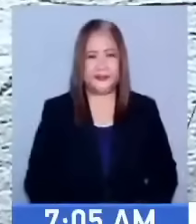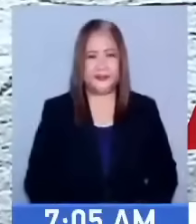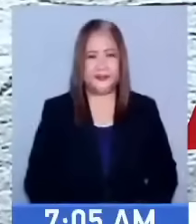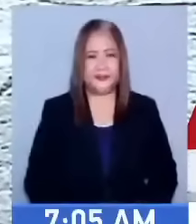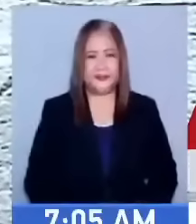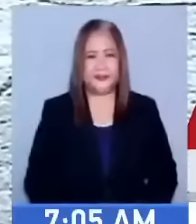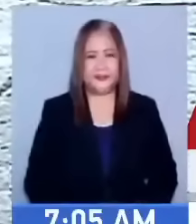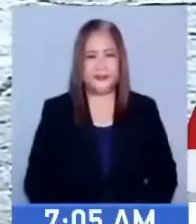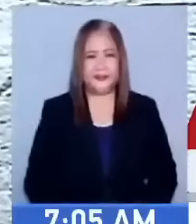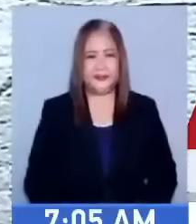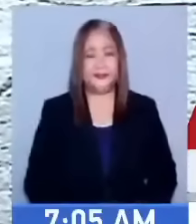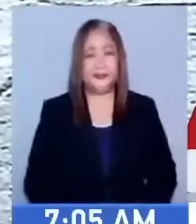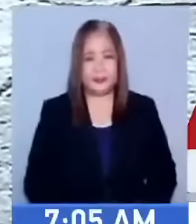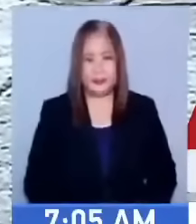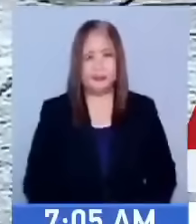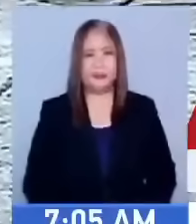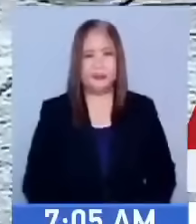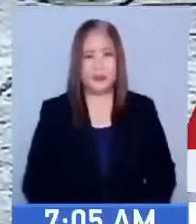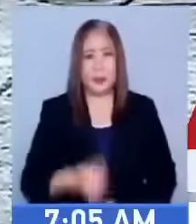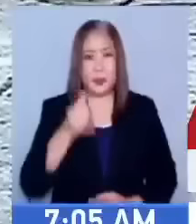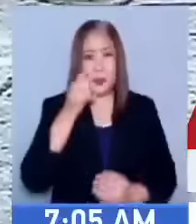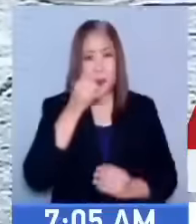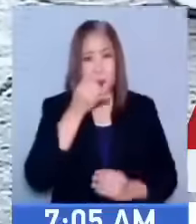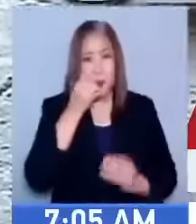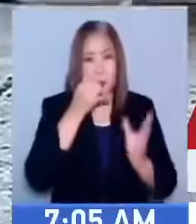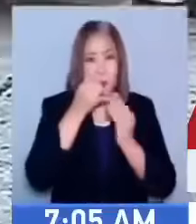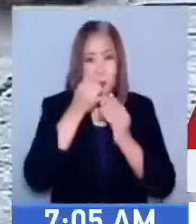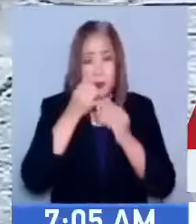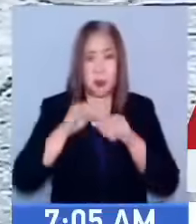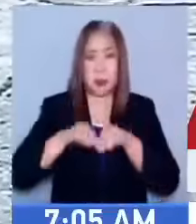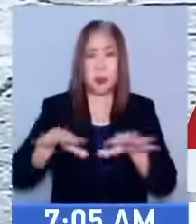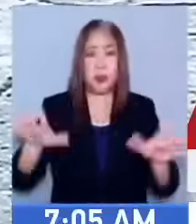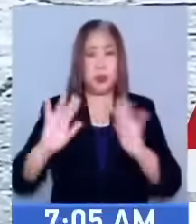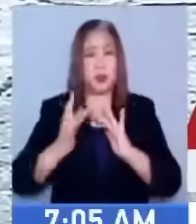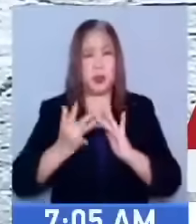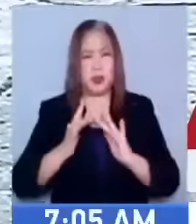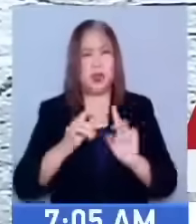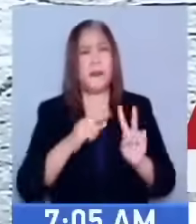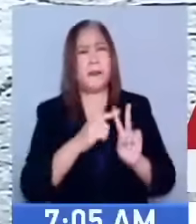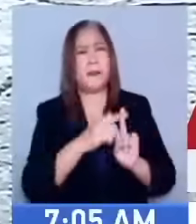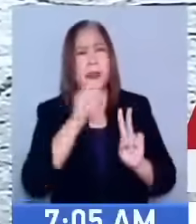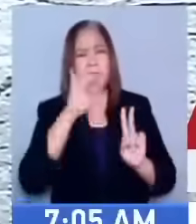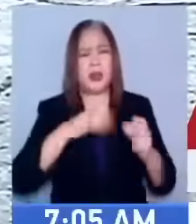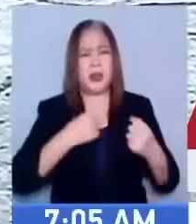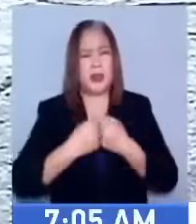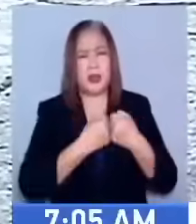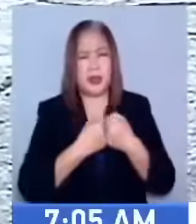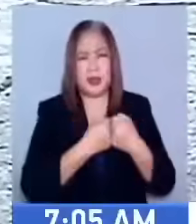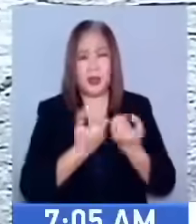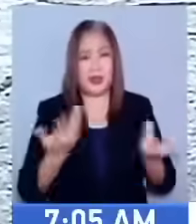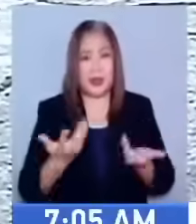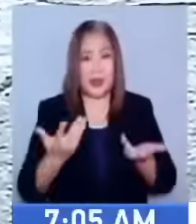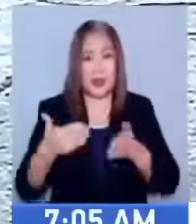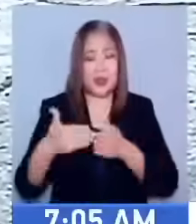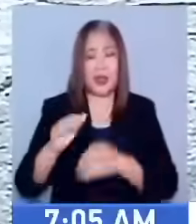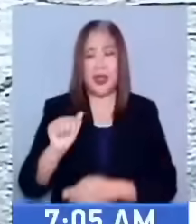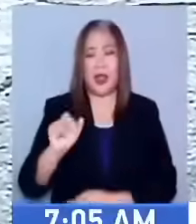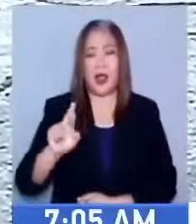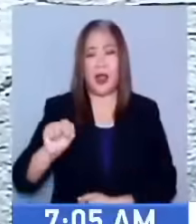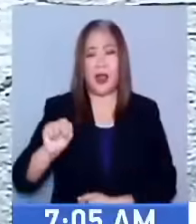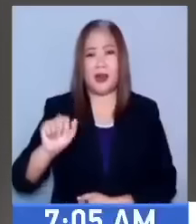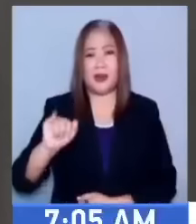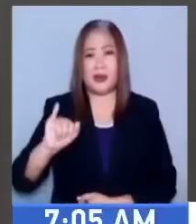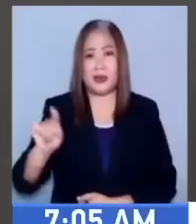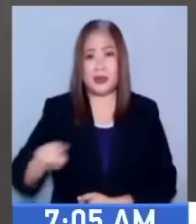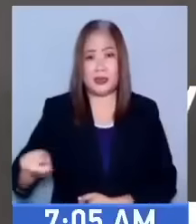Igan, gumagalang ngayon online ang video ng dalawang lalaki na nagpapambuno sa kalsada sa panulukan ng Arnais at Osmeña Highway.